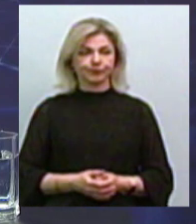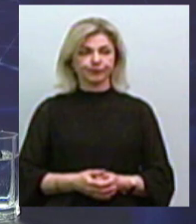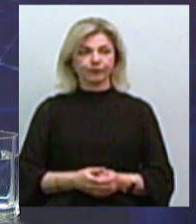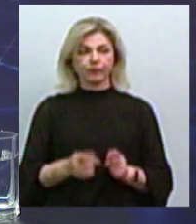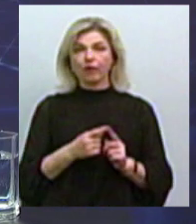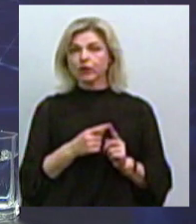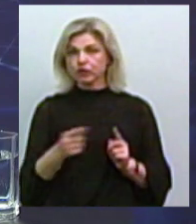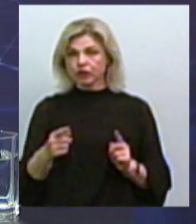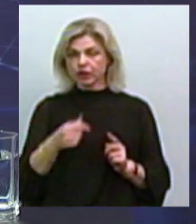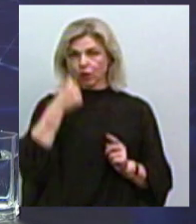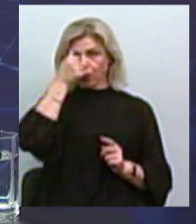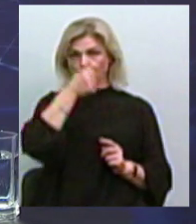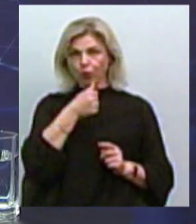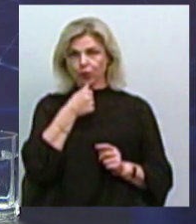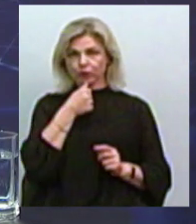Протягом року